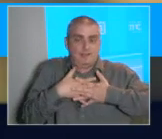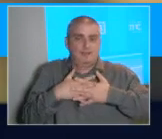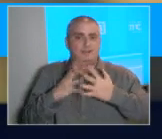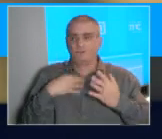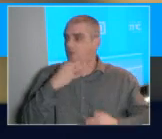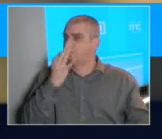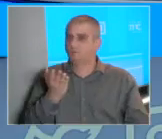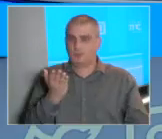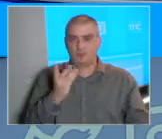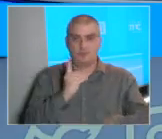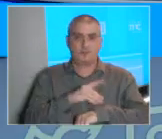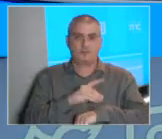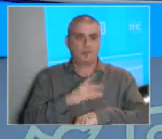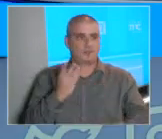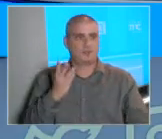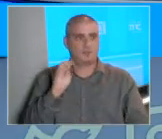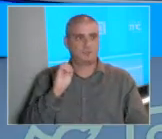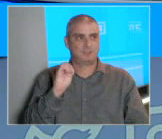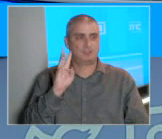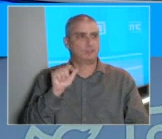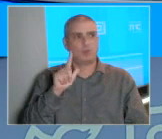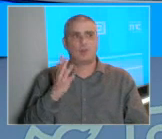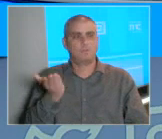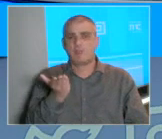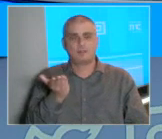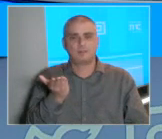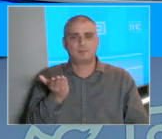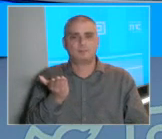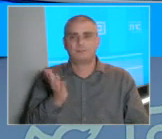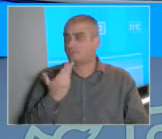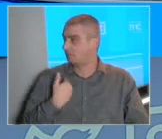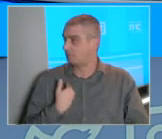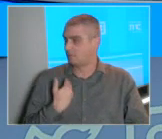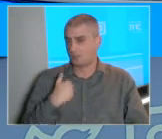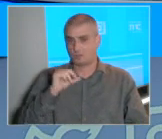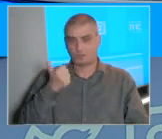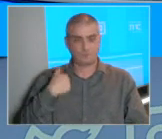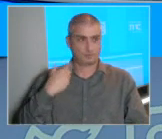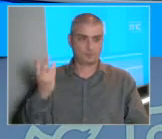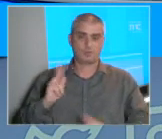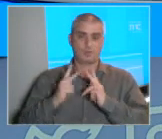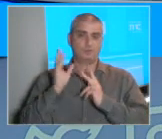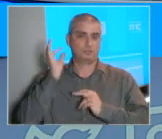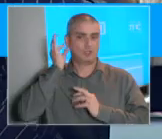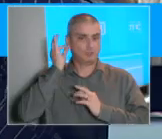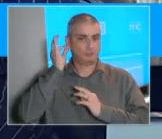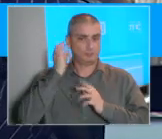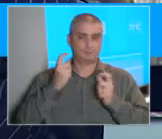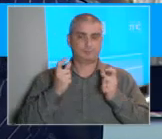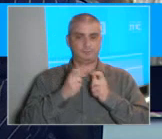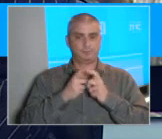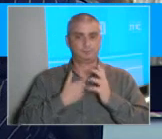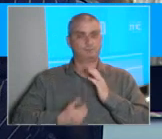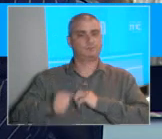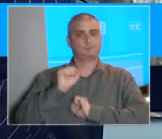בוא נשאל את דוקטור מזל שאול, מה אתן? מה אנחנו? אנחנו קודם כל קבוצה של נשים, מפלגה,